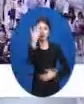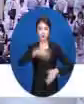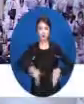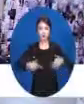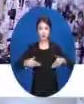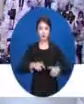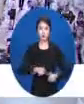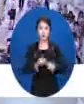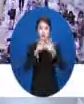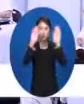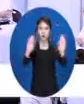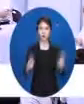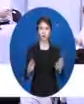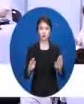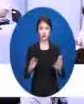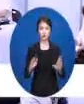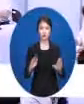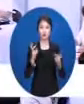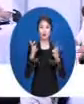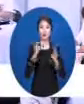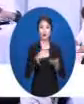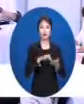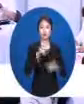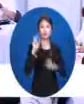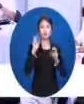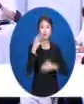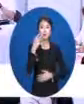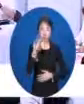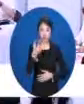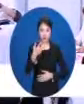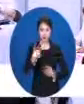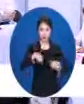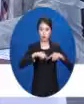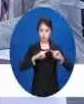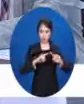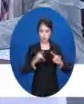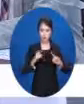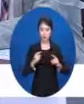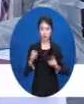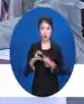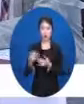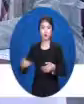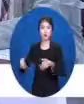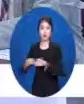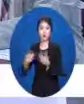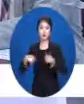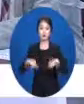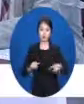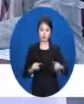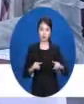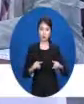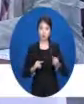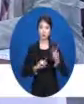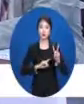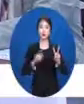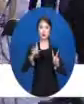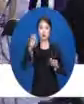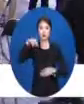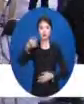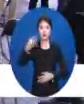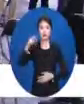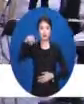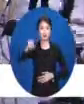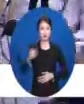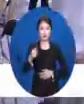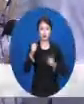2015 충남 채용박람회가 80개 기업과 일자리 관련 유관기관이 참가한 가운데 지난 2일 천안